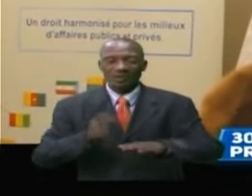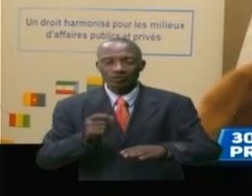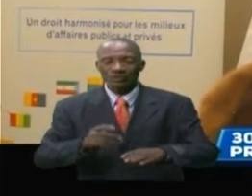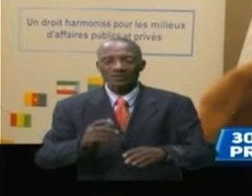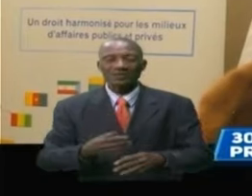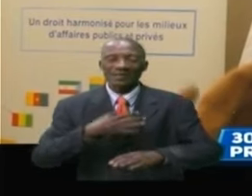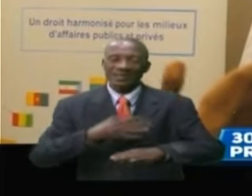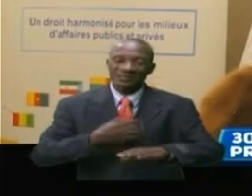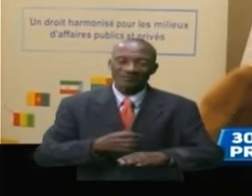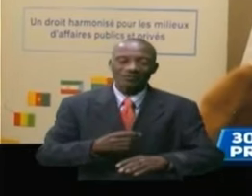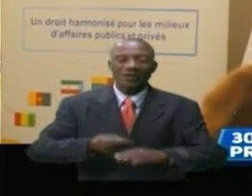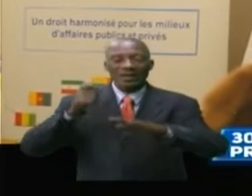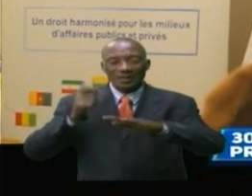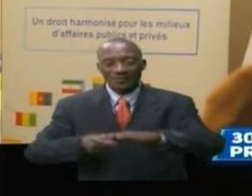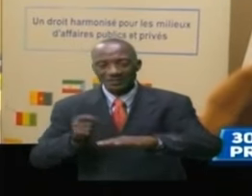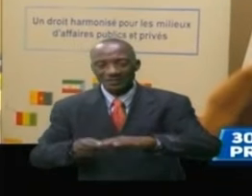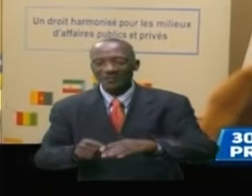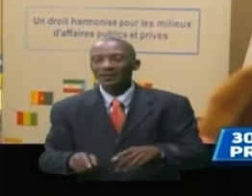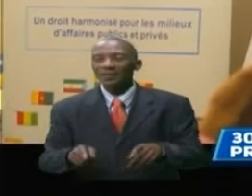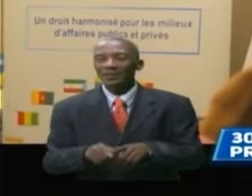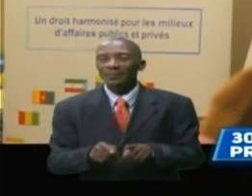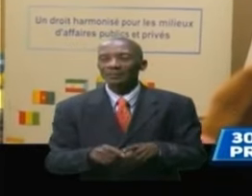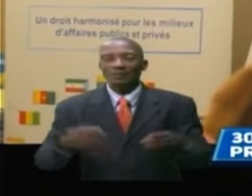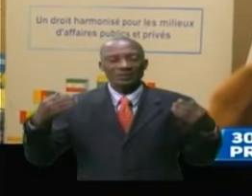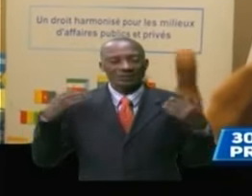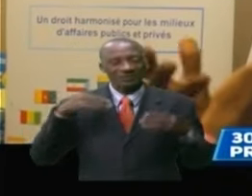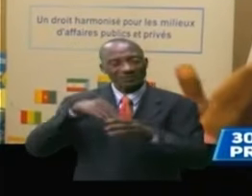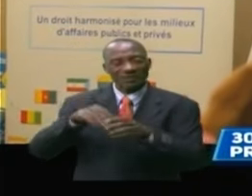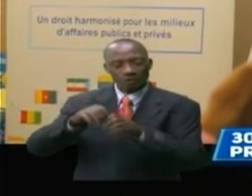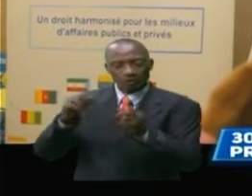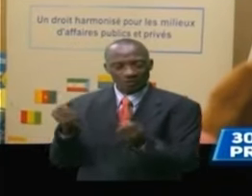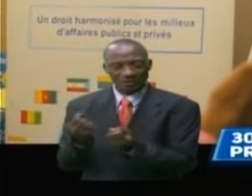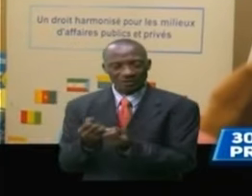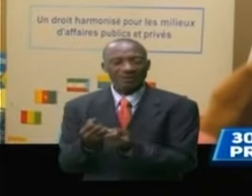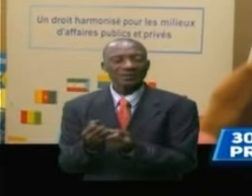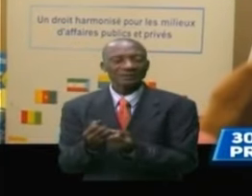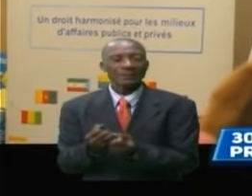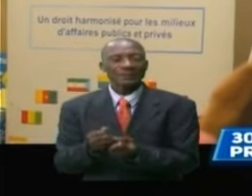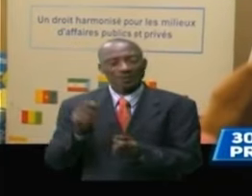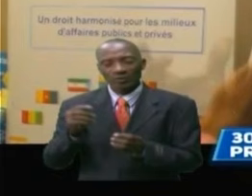magistrats, même le chef de chef d'entreprise, de